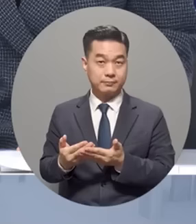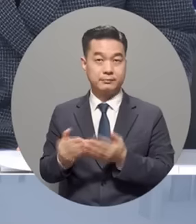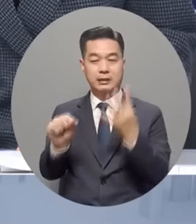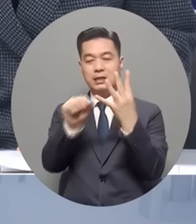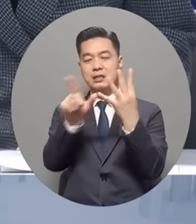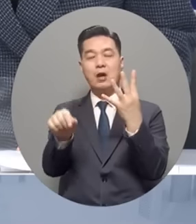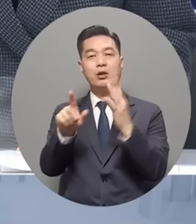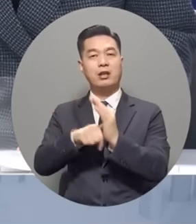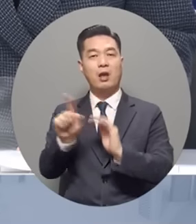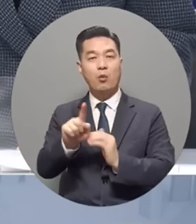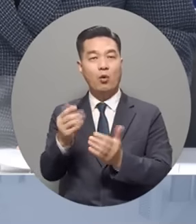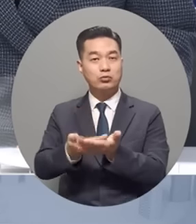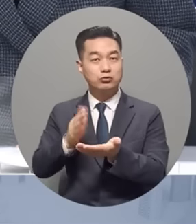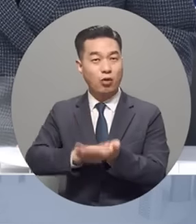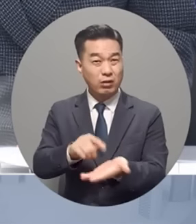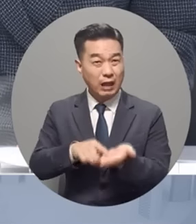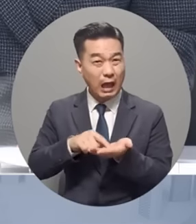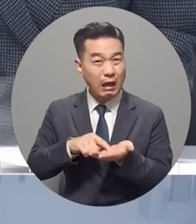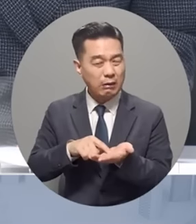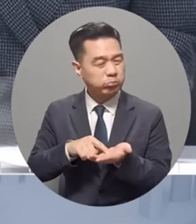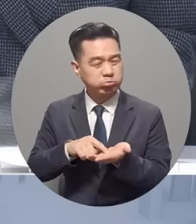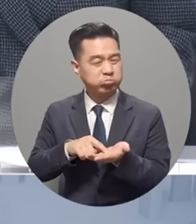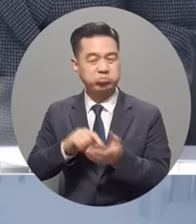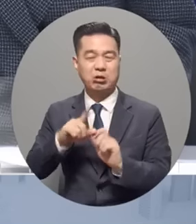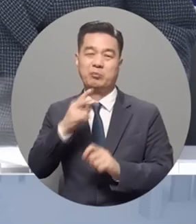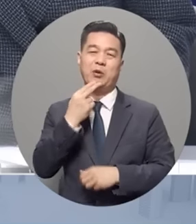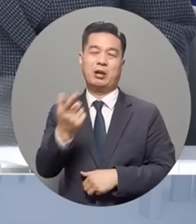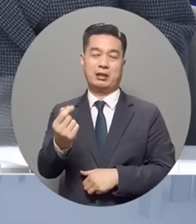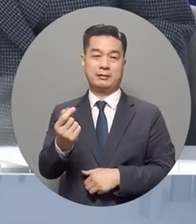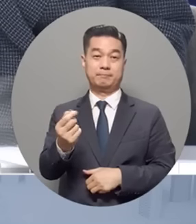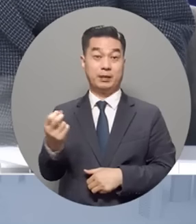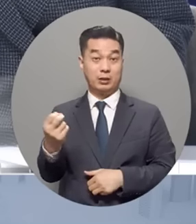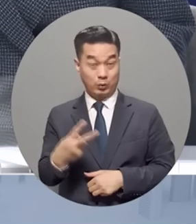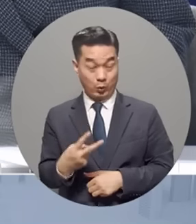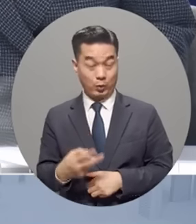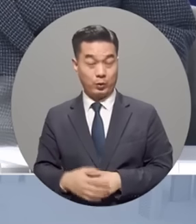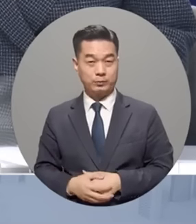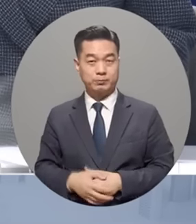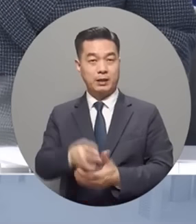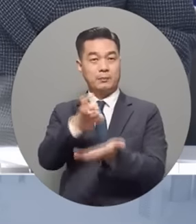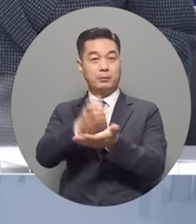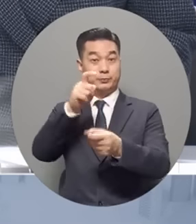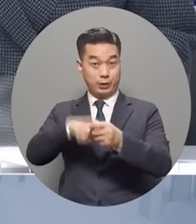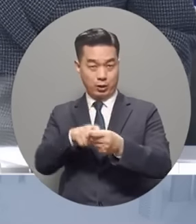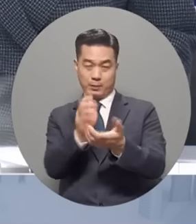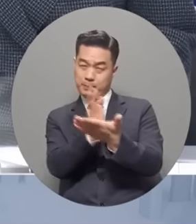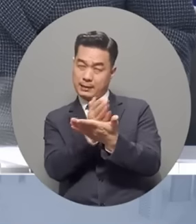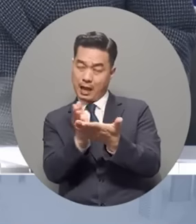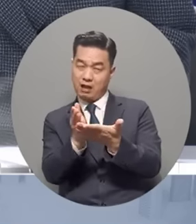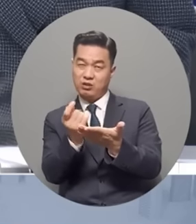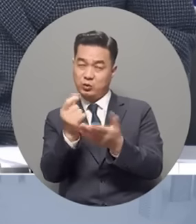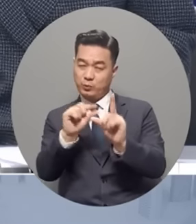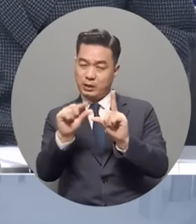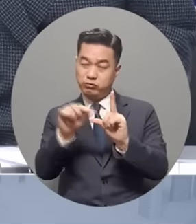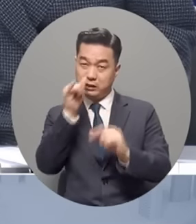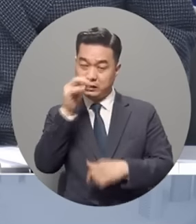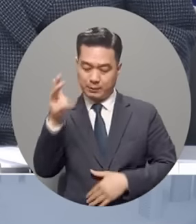무언가 수정 사항이 이루어질 가능성은 매우 낮아 보입니다 또 다만 법률적 판단이 개입될 여지는 일부 남아